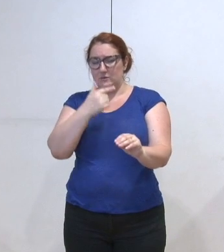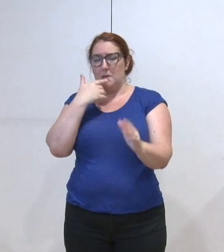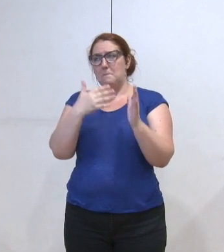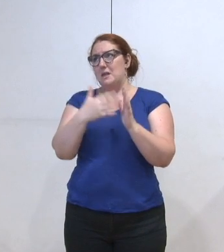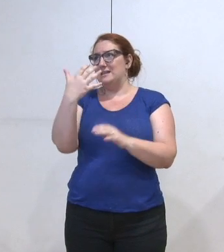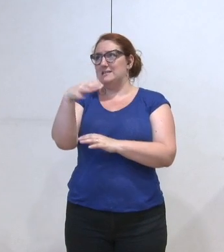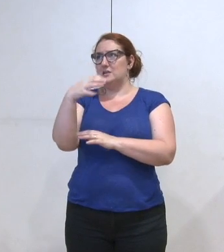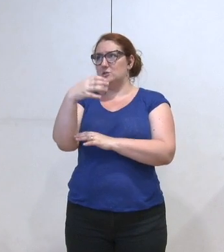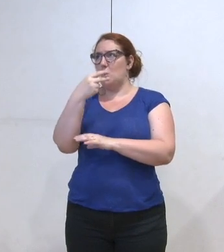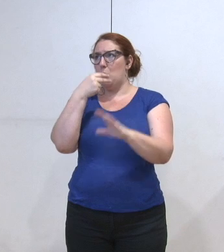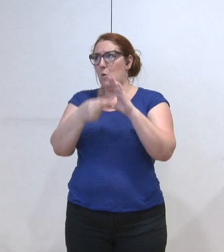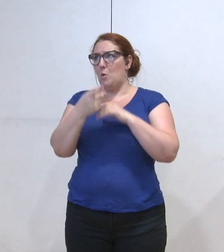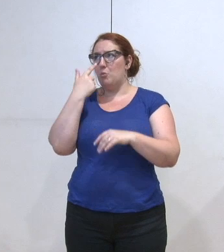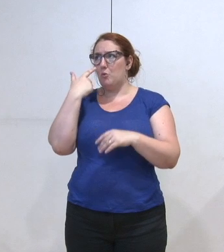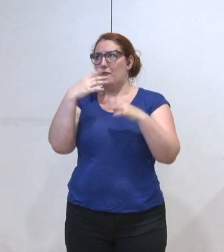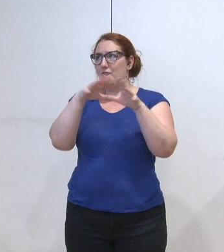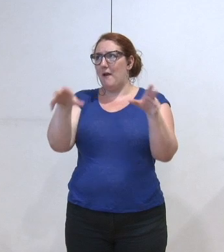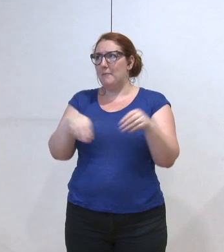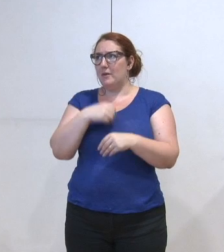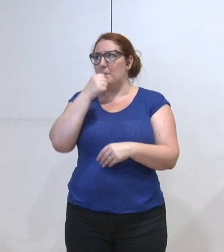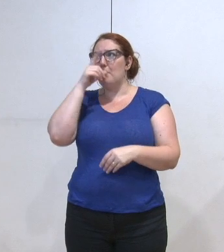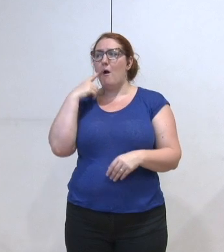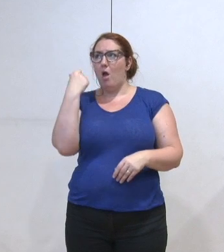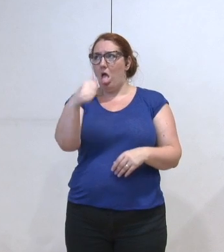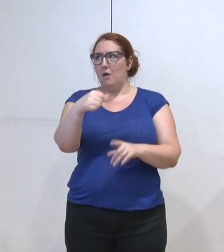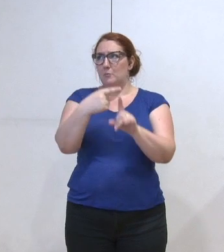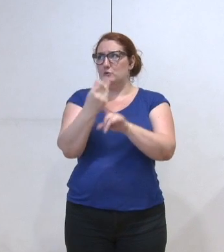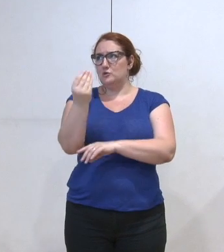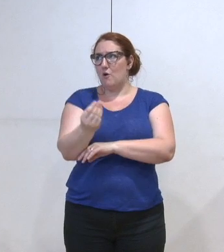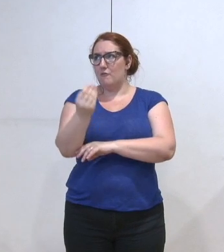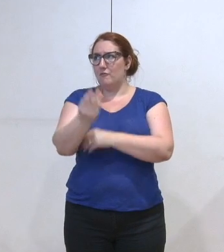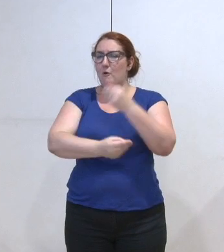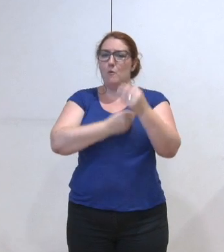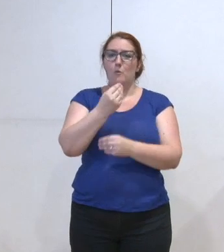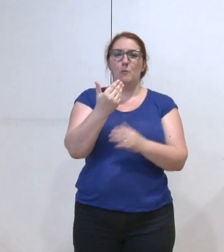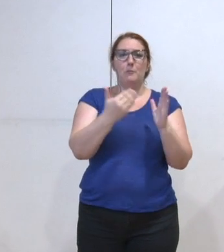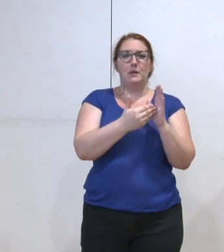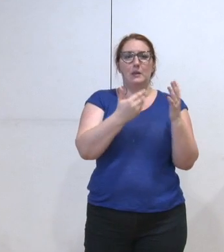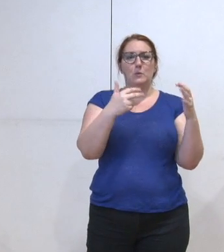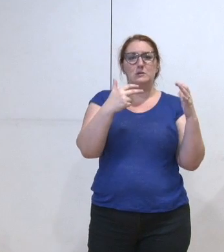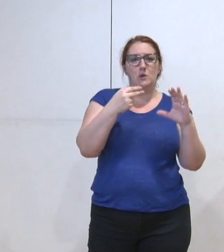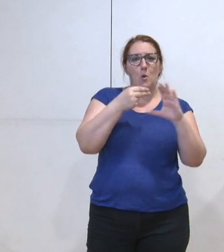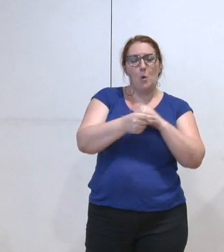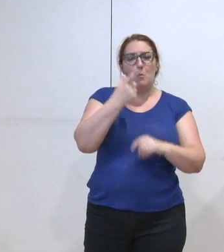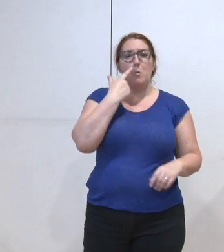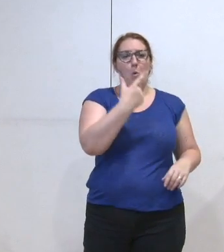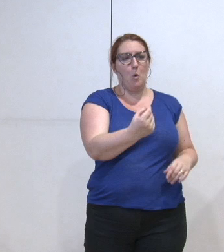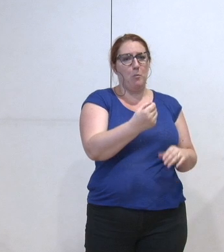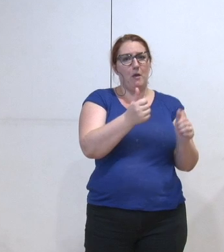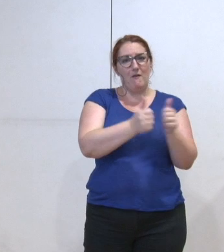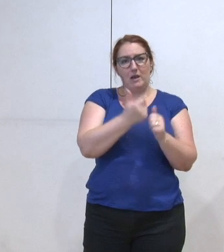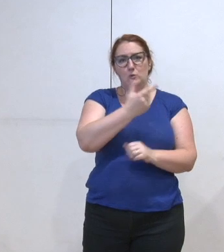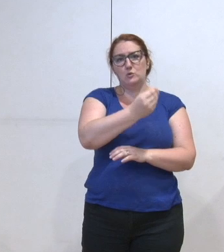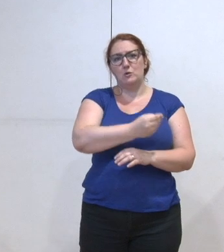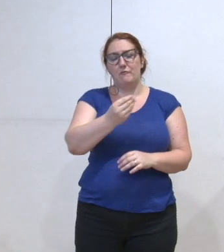monoparentale avec un enfant et 2100 € pour un couple avec de enfants donc sur la la carte